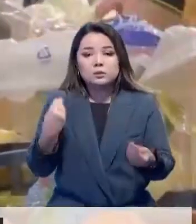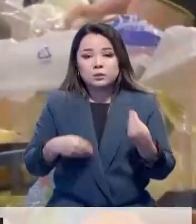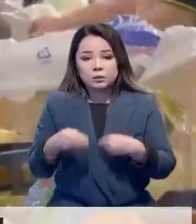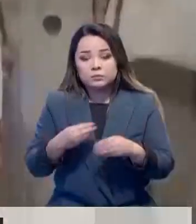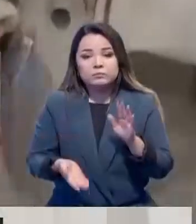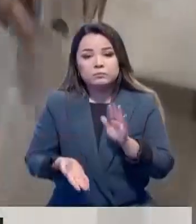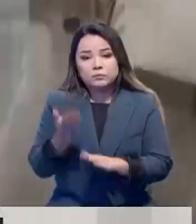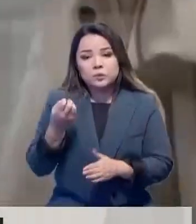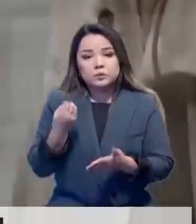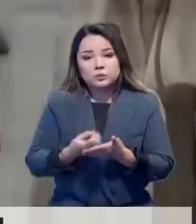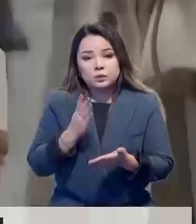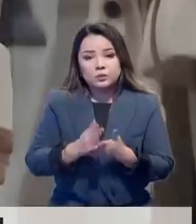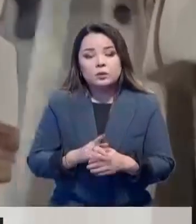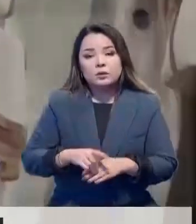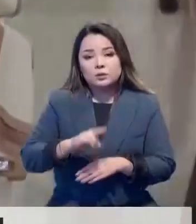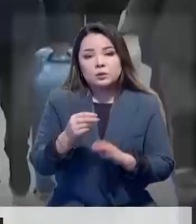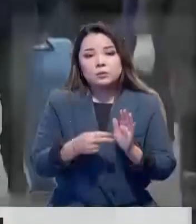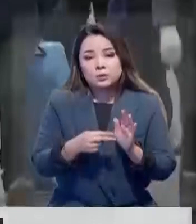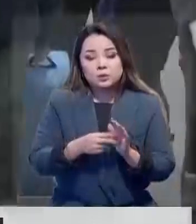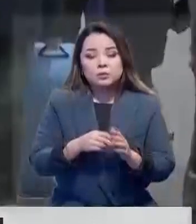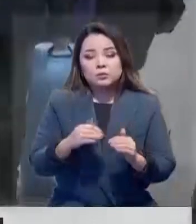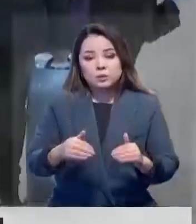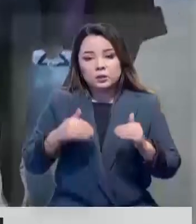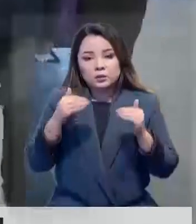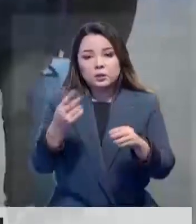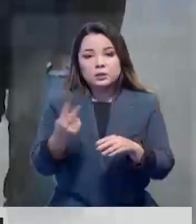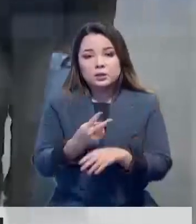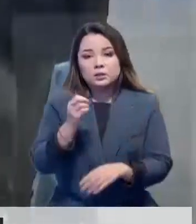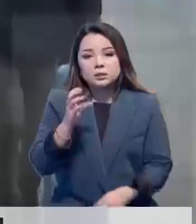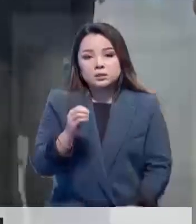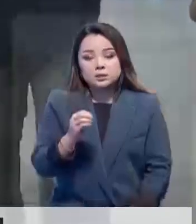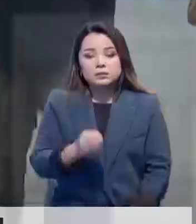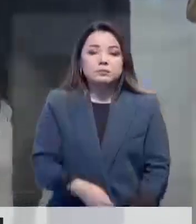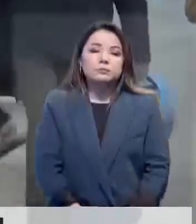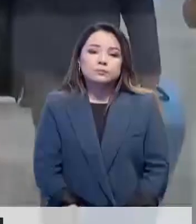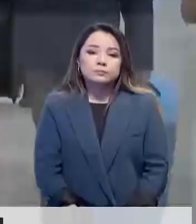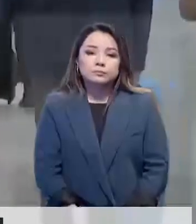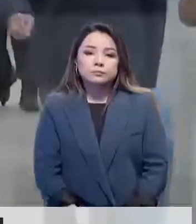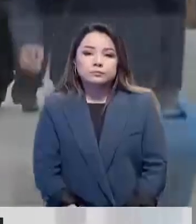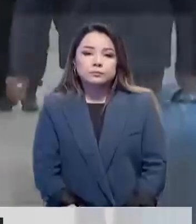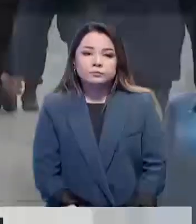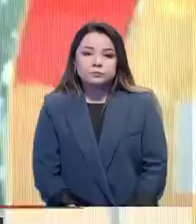де аспандап кетті. Әуе билеттерінің де бағасы 2 есе өсті.